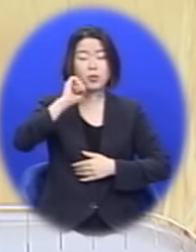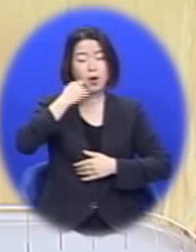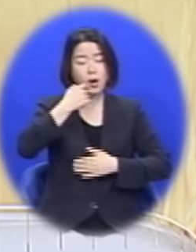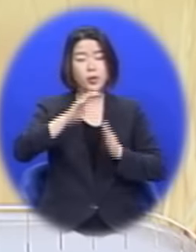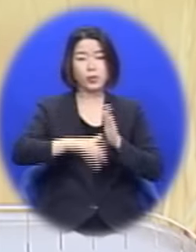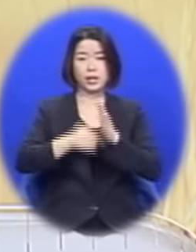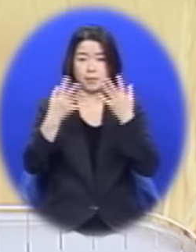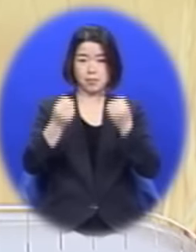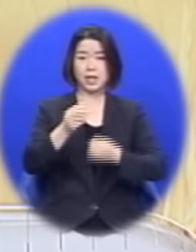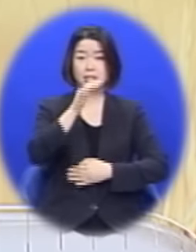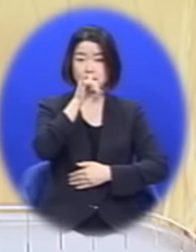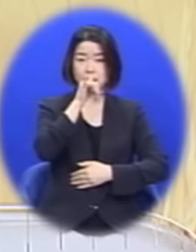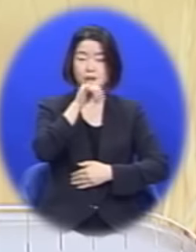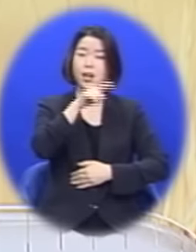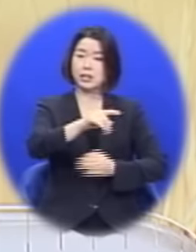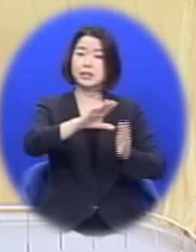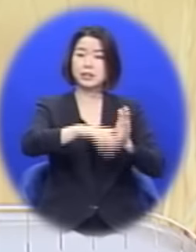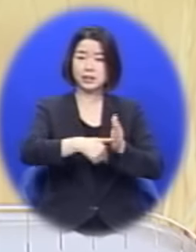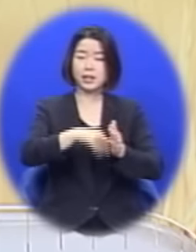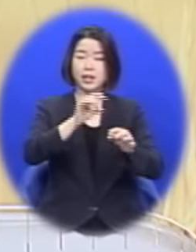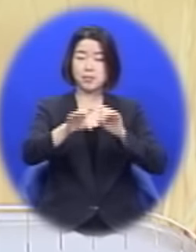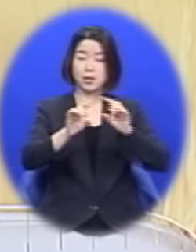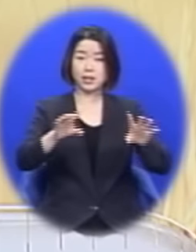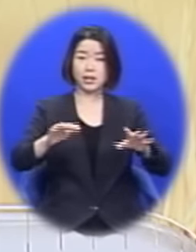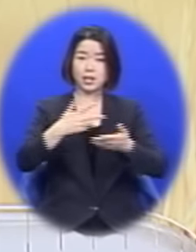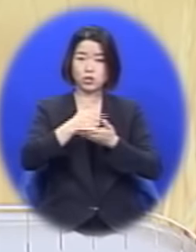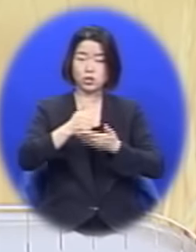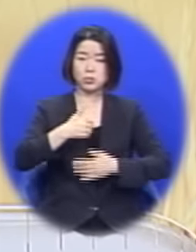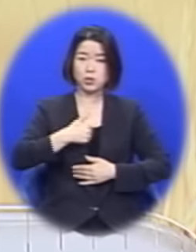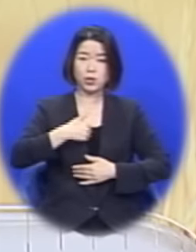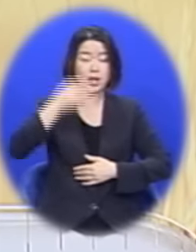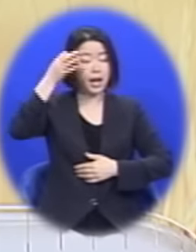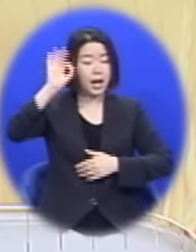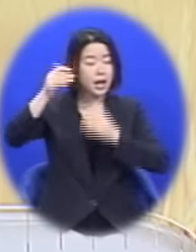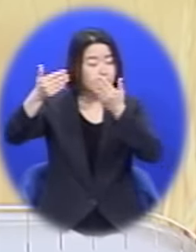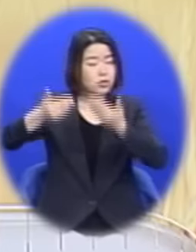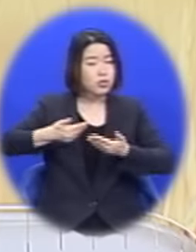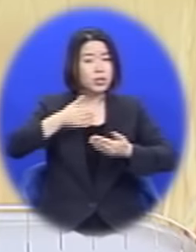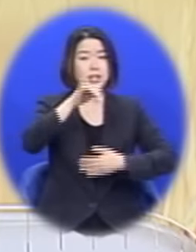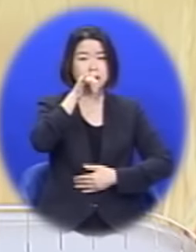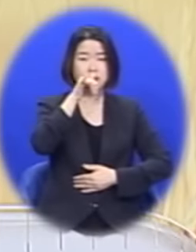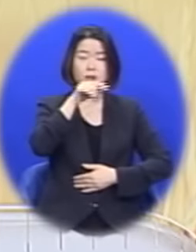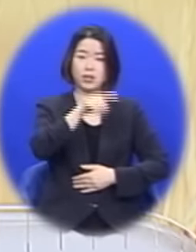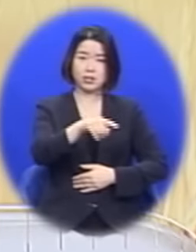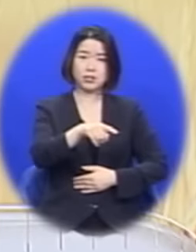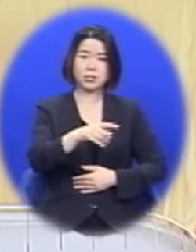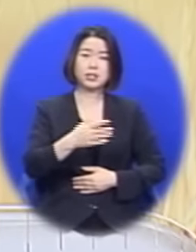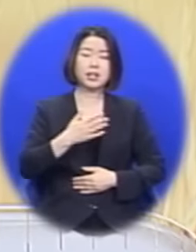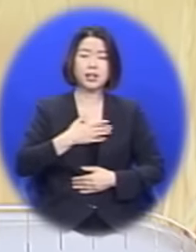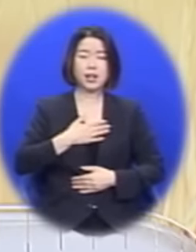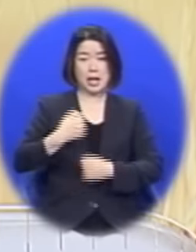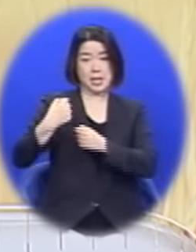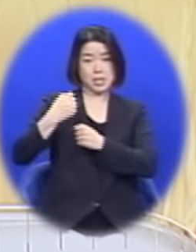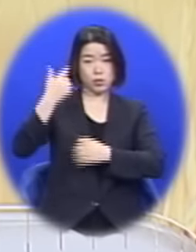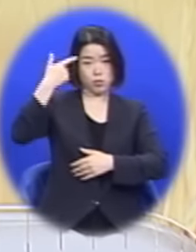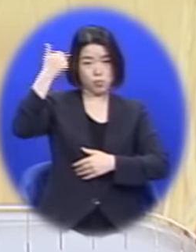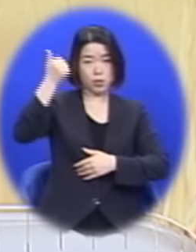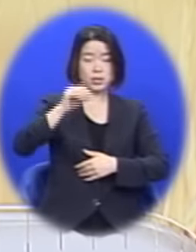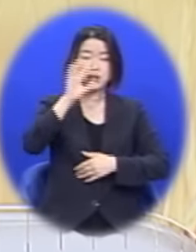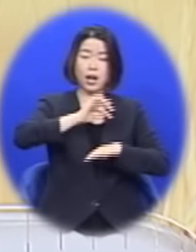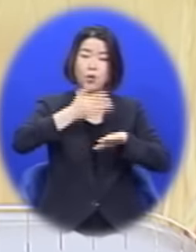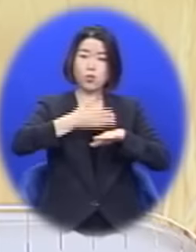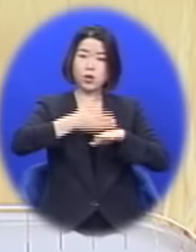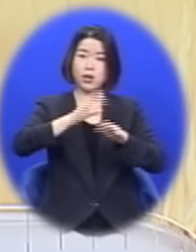많습니다. 그때마다 주님이 저에게 일깨워 주시는 것이 있습니다. 그것은 제가 군목훈련 받다가 다리가